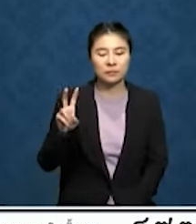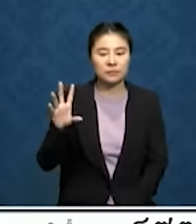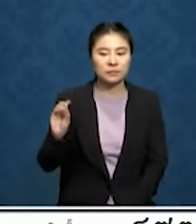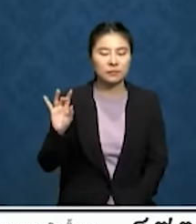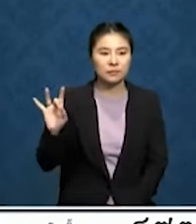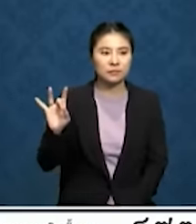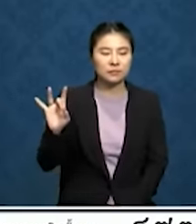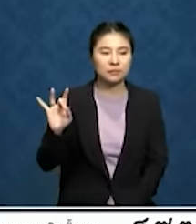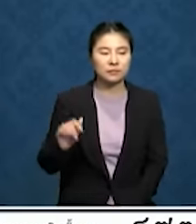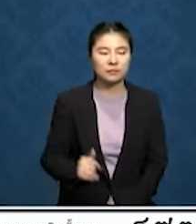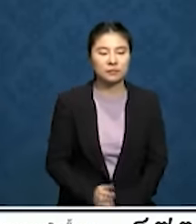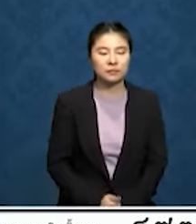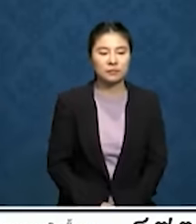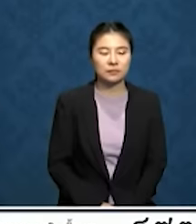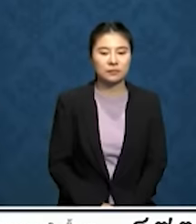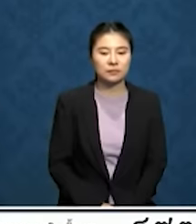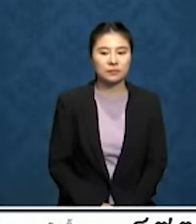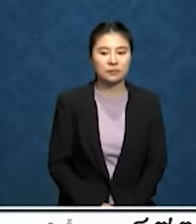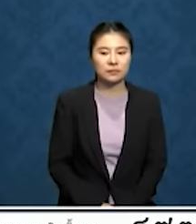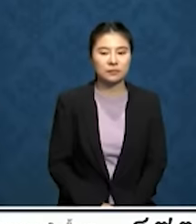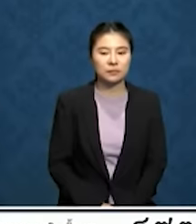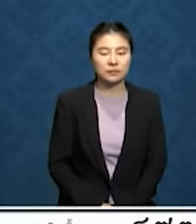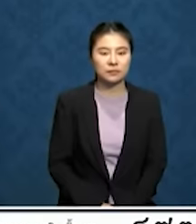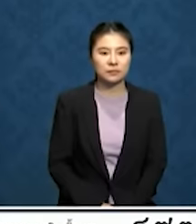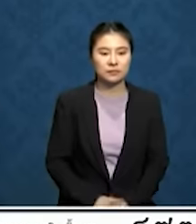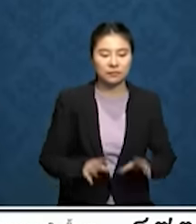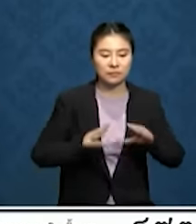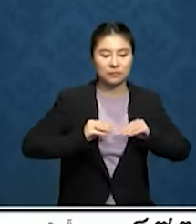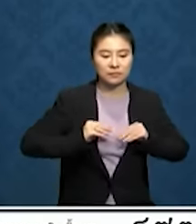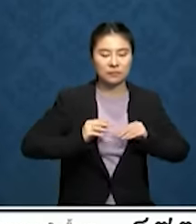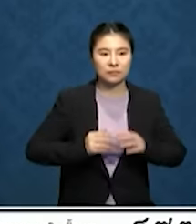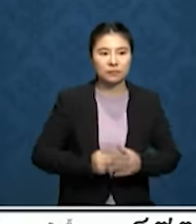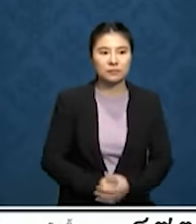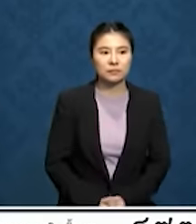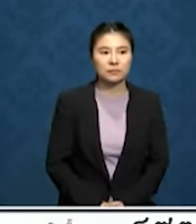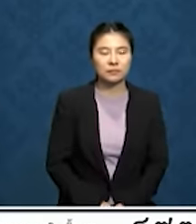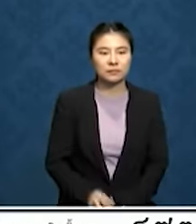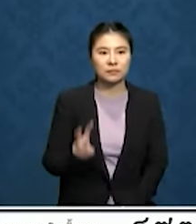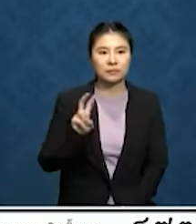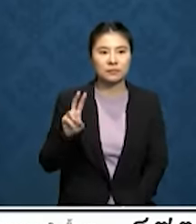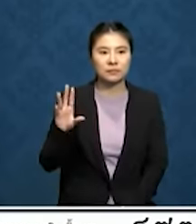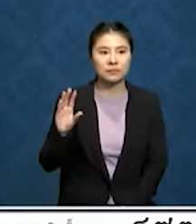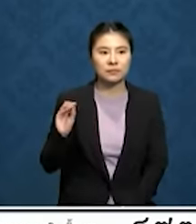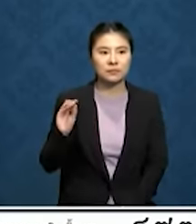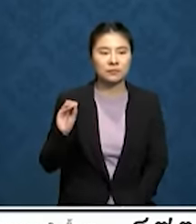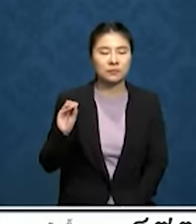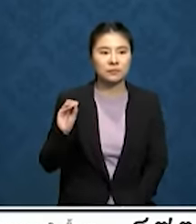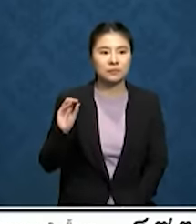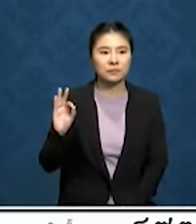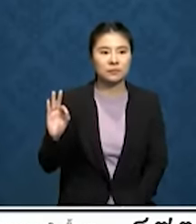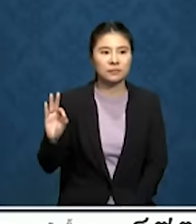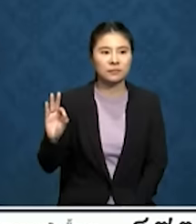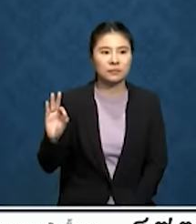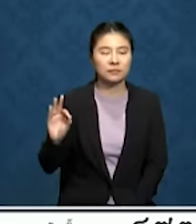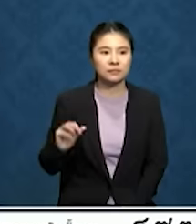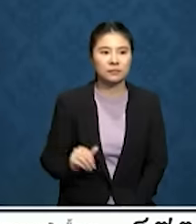258นางสาวพิมพรพรพฤกษิพันธ์ เห็นชอบค่ะ 259นางสาวพิม